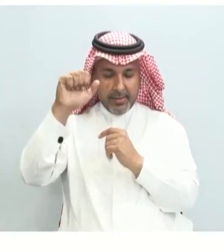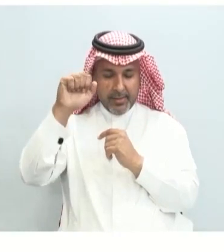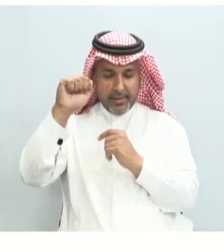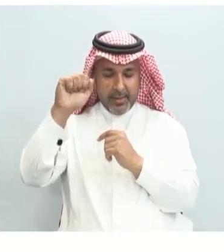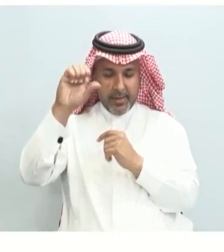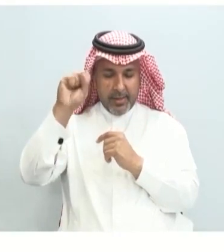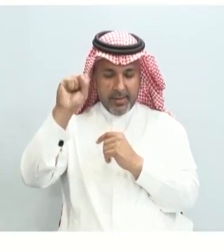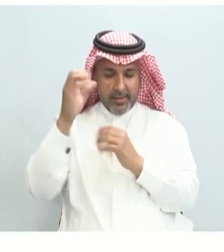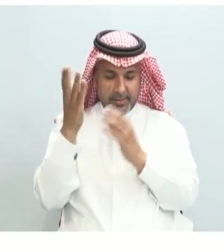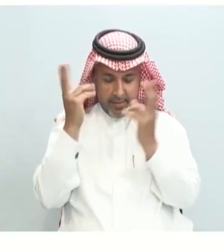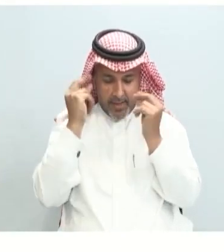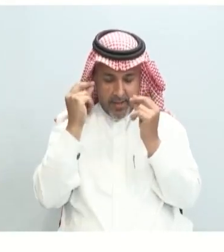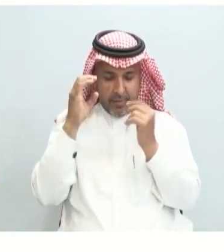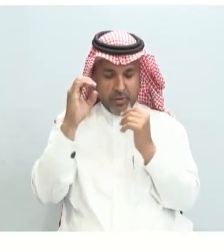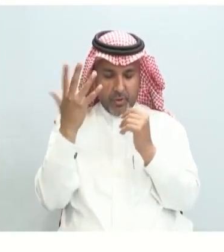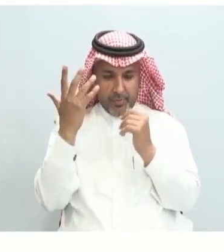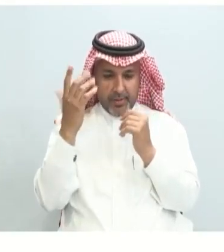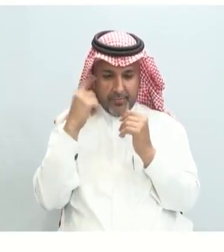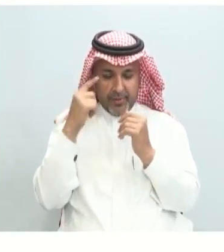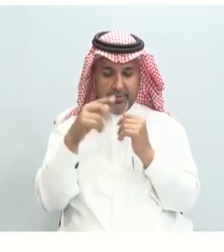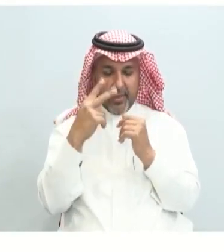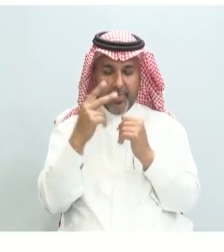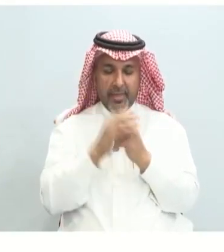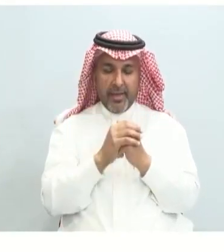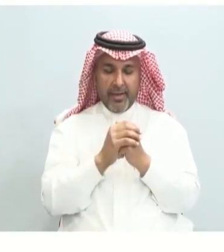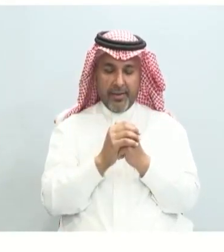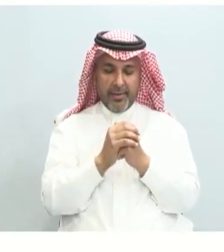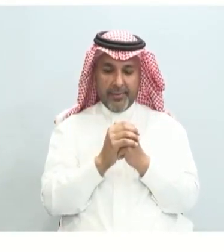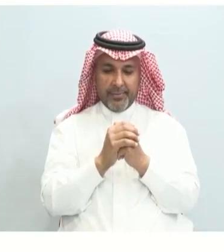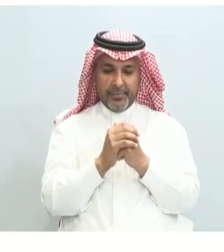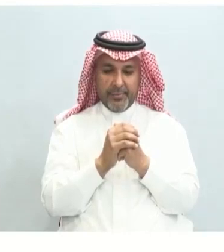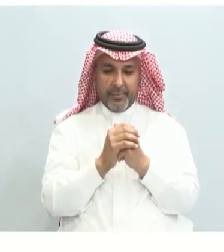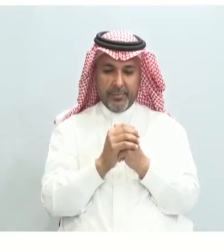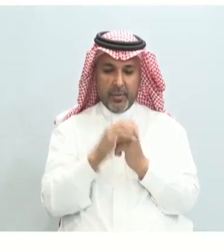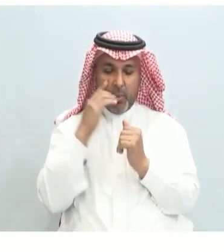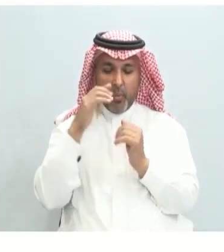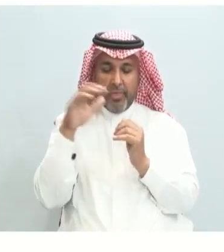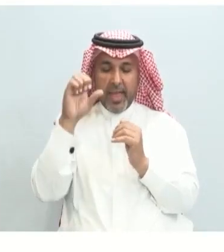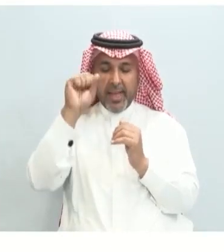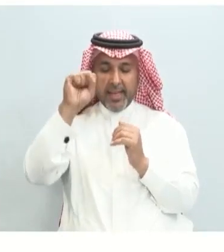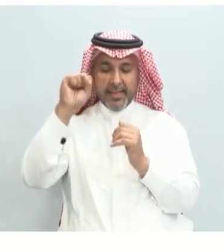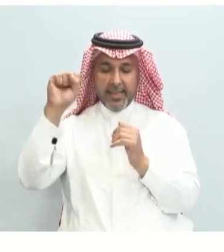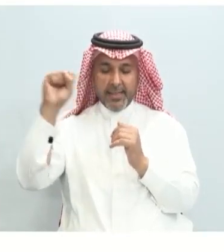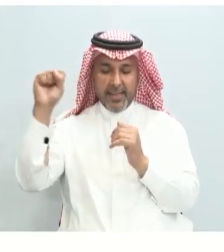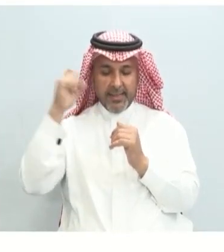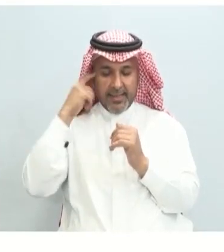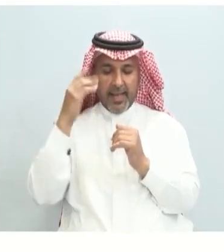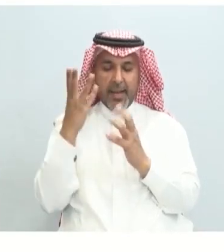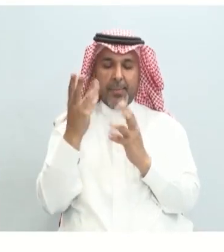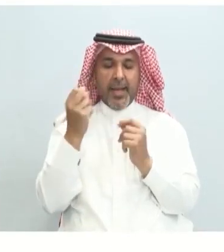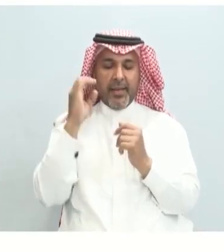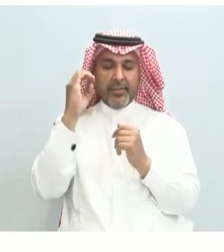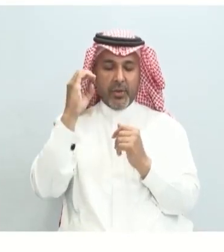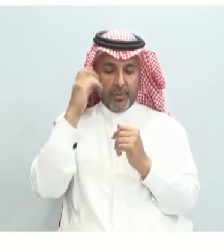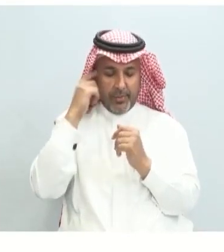التمام يستخدم في حالتين حاله الاس اي اس وحاله الاس اس اس اما قانون الجيب